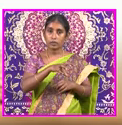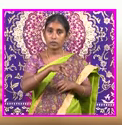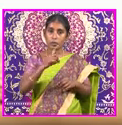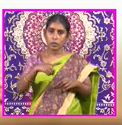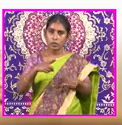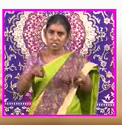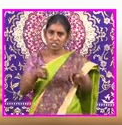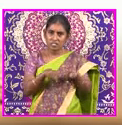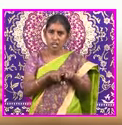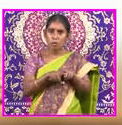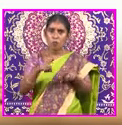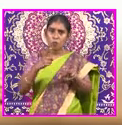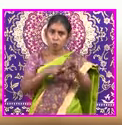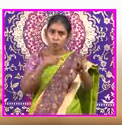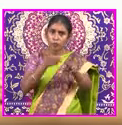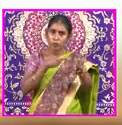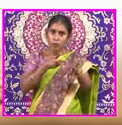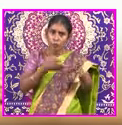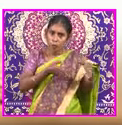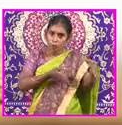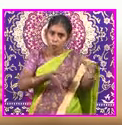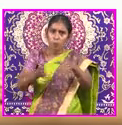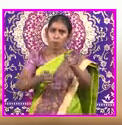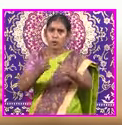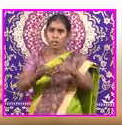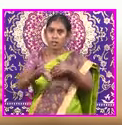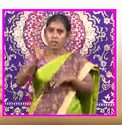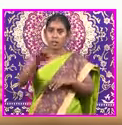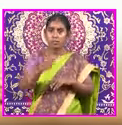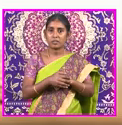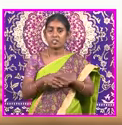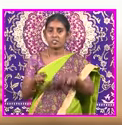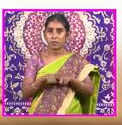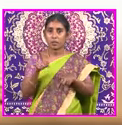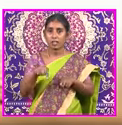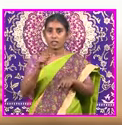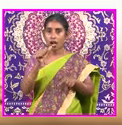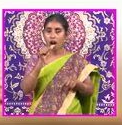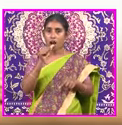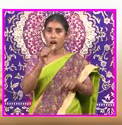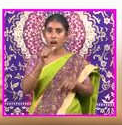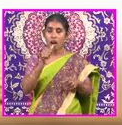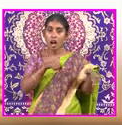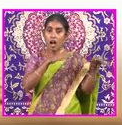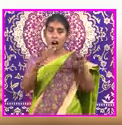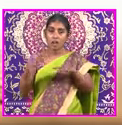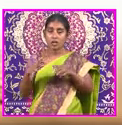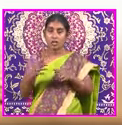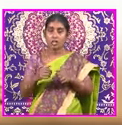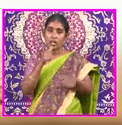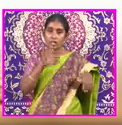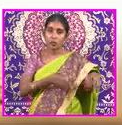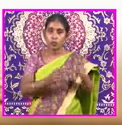ஒரு இடத்துல இருக்கக்கூடிய வெப்பமான பகுதியை இன்னொரு இடத்திற்கு எடுத்து செல்கிறது. வெப்பத்தையும் ஈரப்பதத்தையும் ஒரு இடத்துலேருந்து இன்னொரு இடத்திற்கு